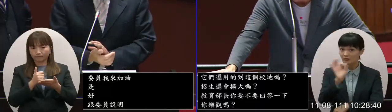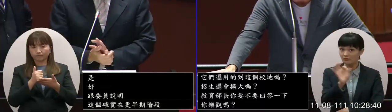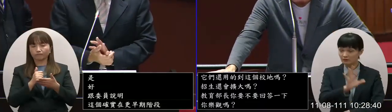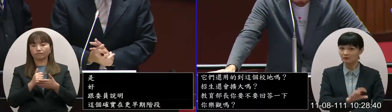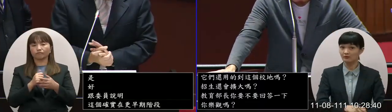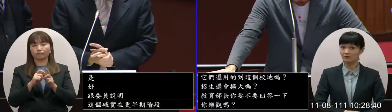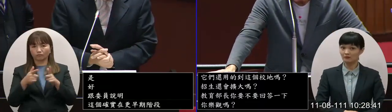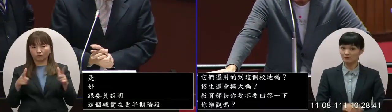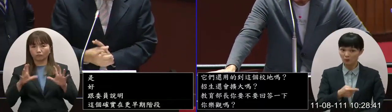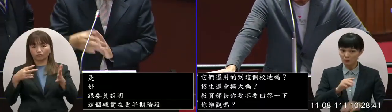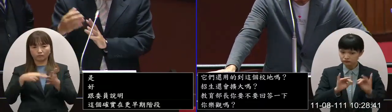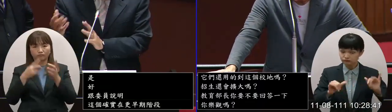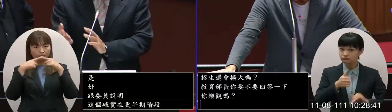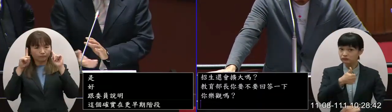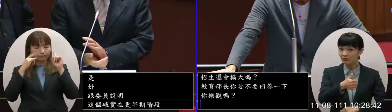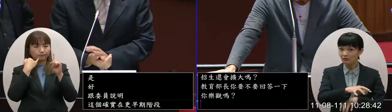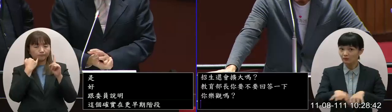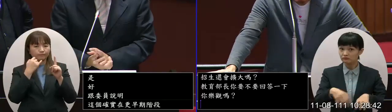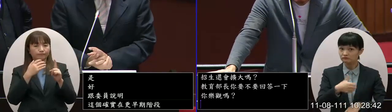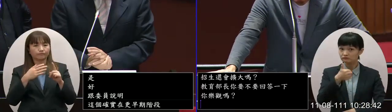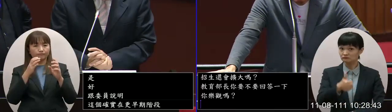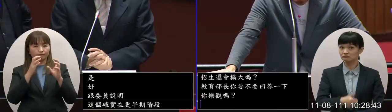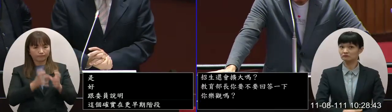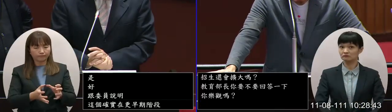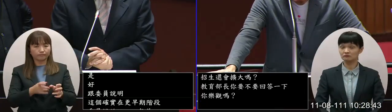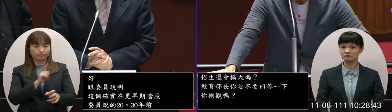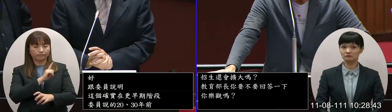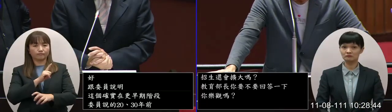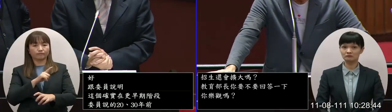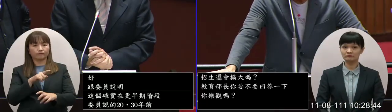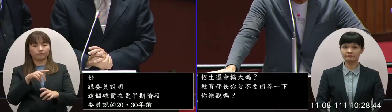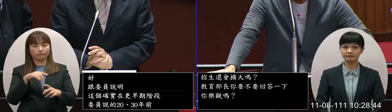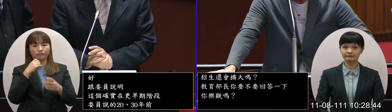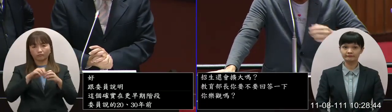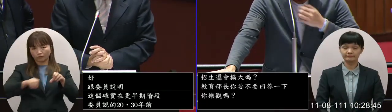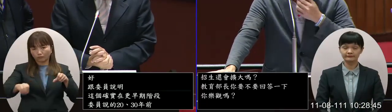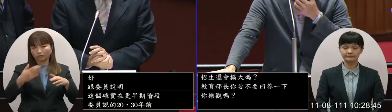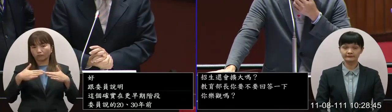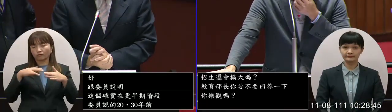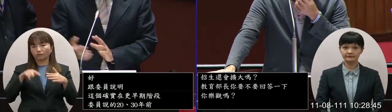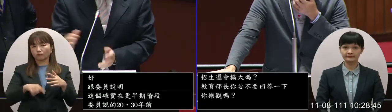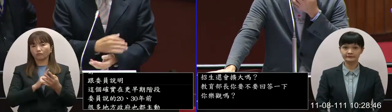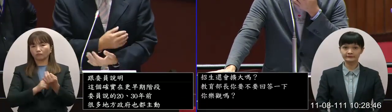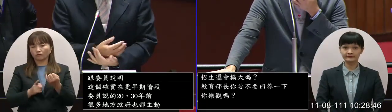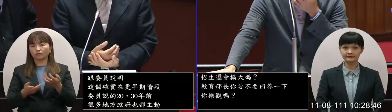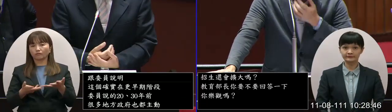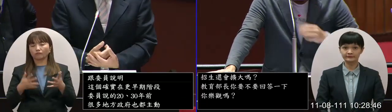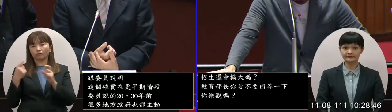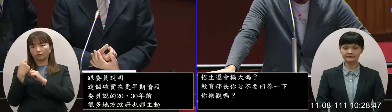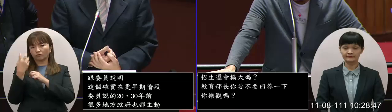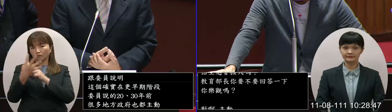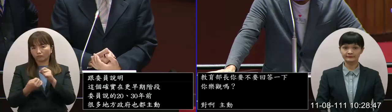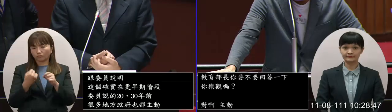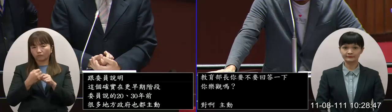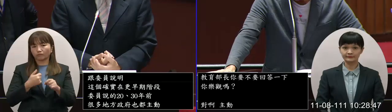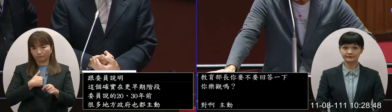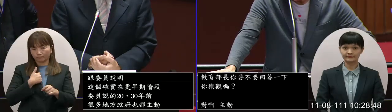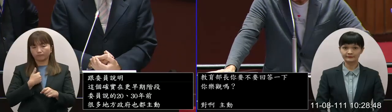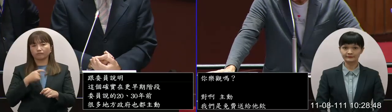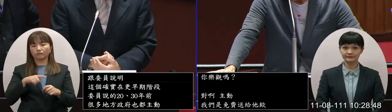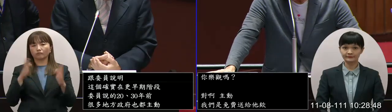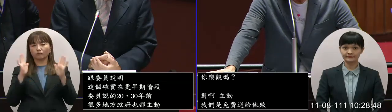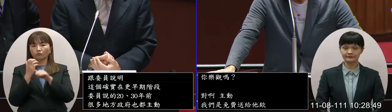精华 的国立的大学能够在他各地啊来设这些分校啦等等的哈。但是这几年确实委员也知